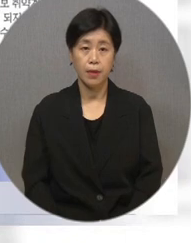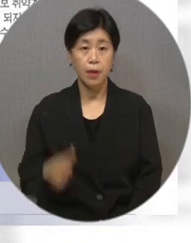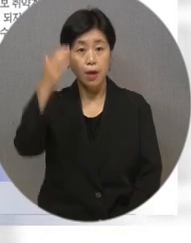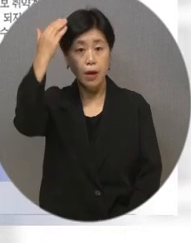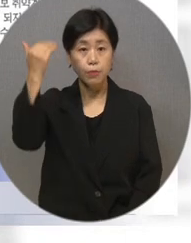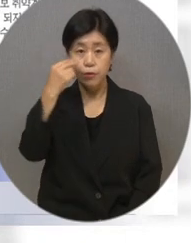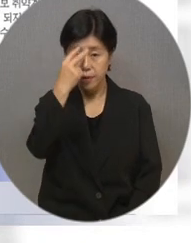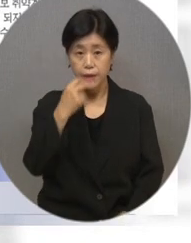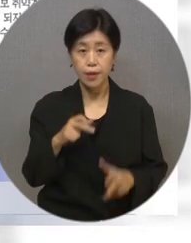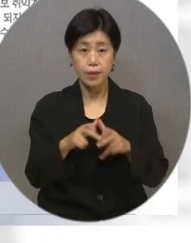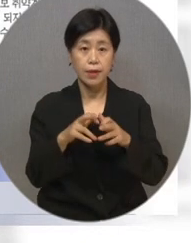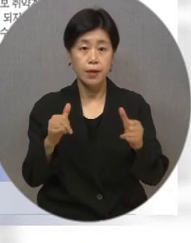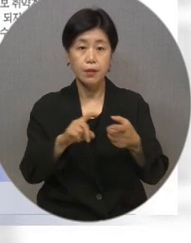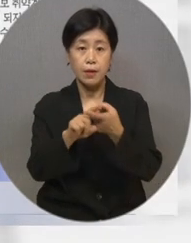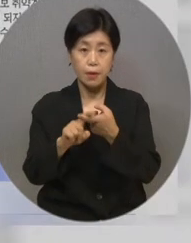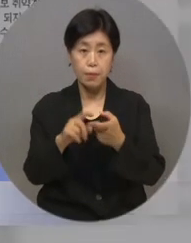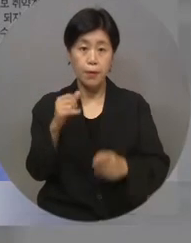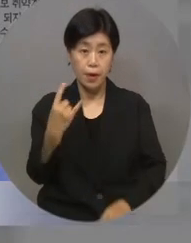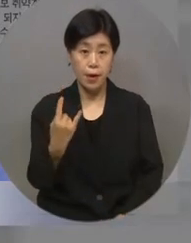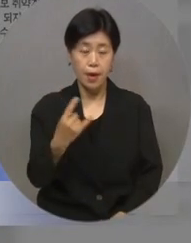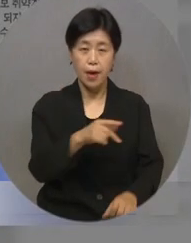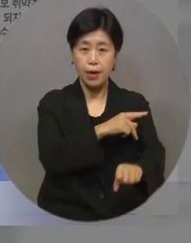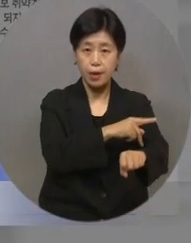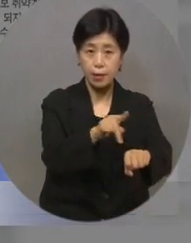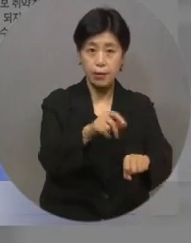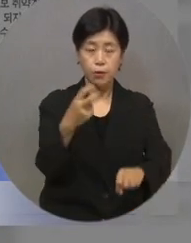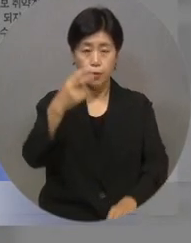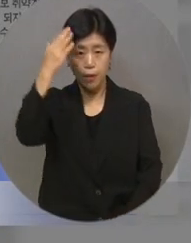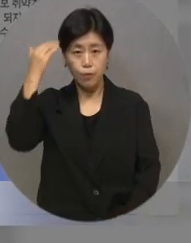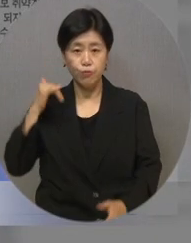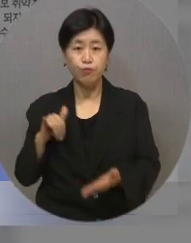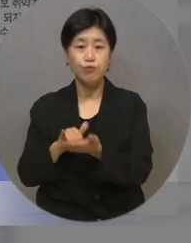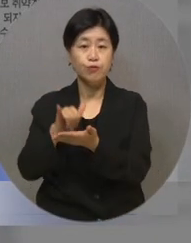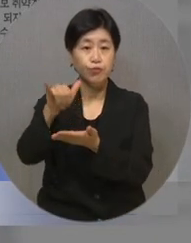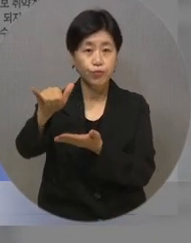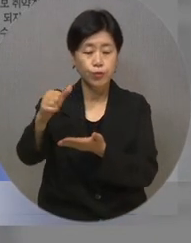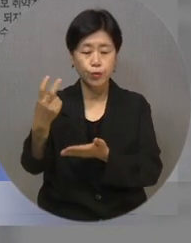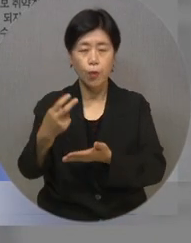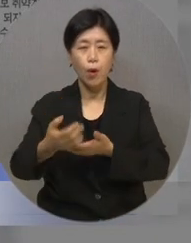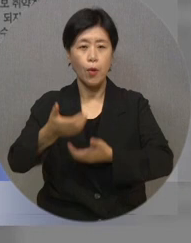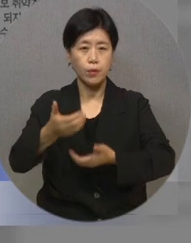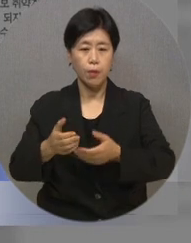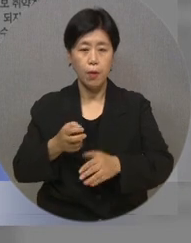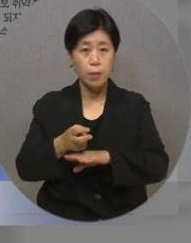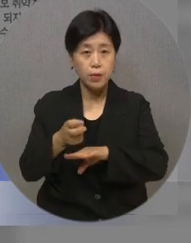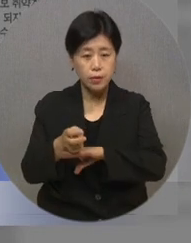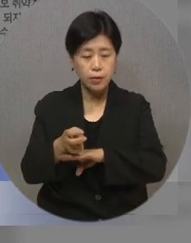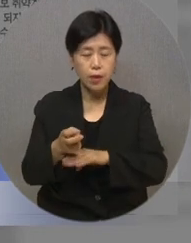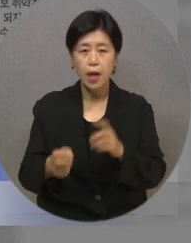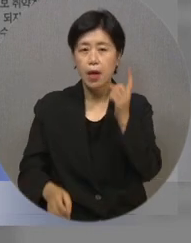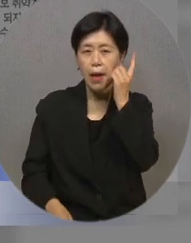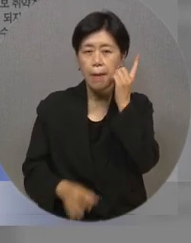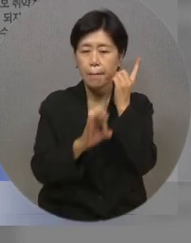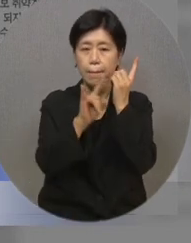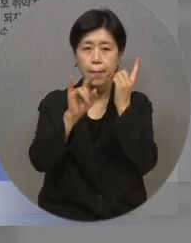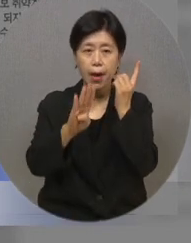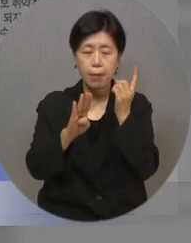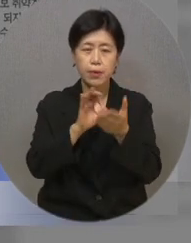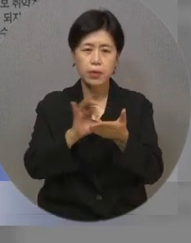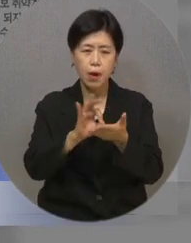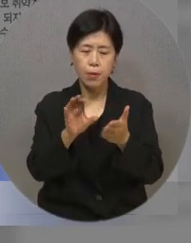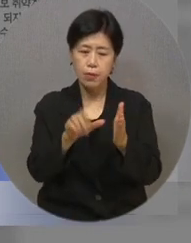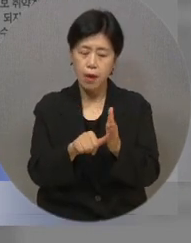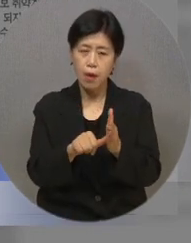시각장애연합회가 ktx와 국내 대형 항공사 고속버스 등의 모바일 앱을 대상으로 시각장애인